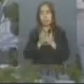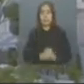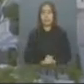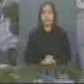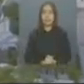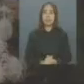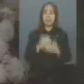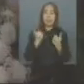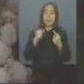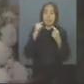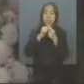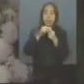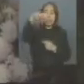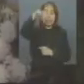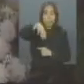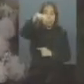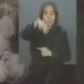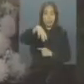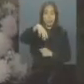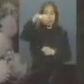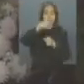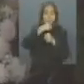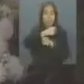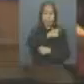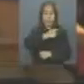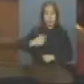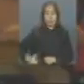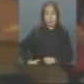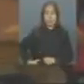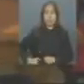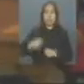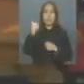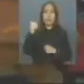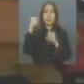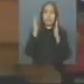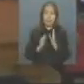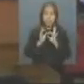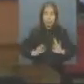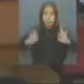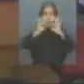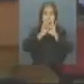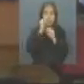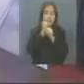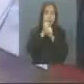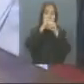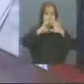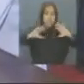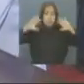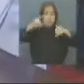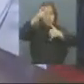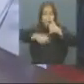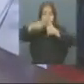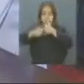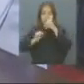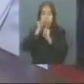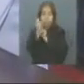ที่ศาลาว่าการสำนักพระราชวังในพระบรมมหาราชวังมีบุคคลสำคัญจากหน่วยงานต่างๆไปลงนามถวายพระพรพระบาทสม